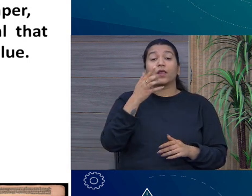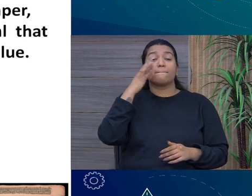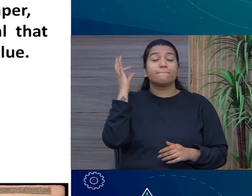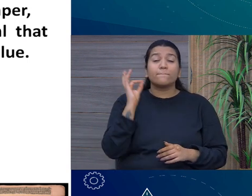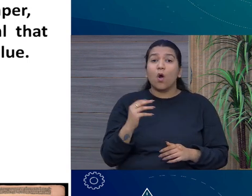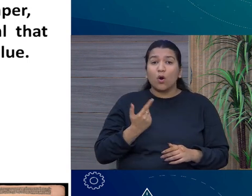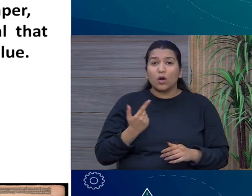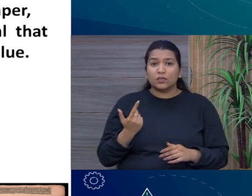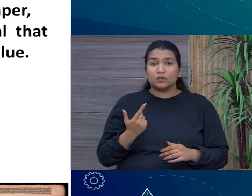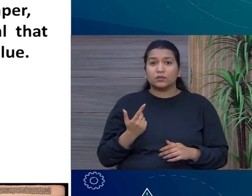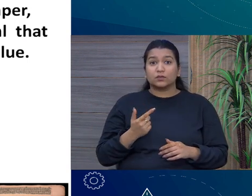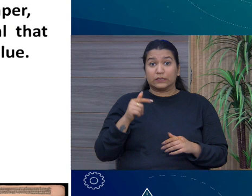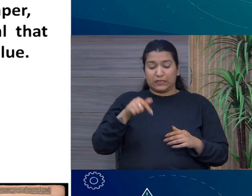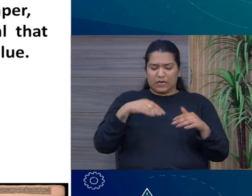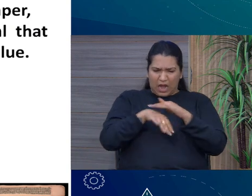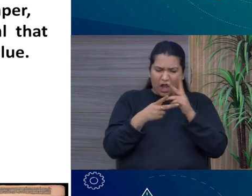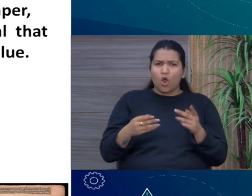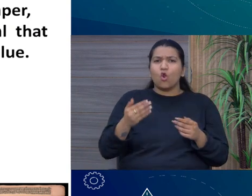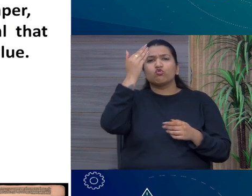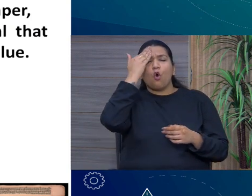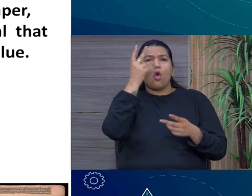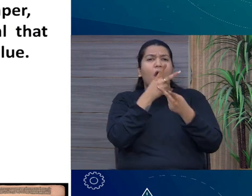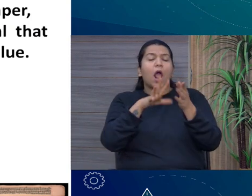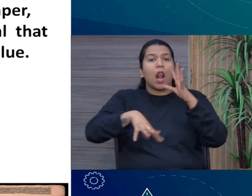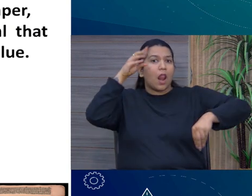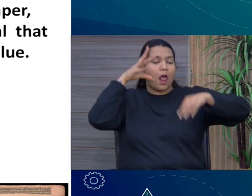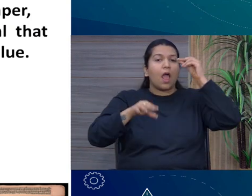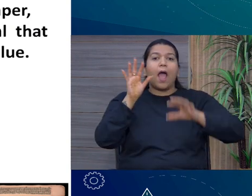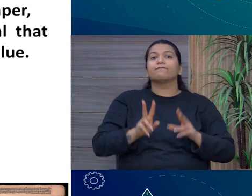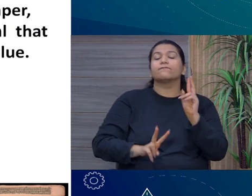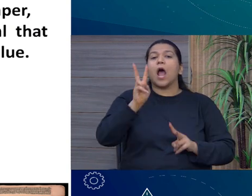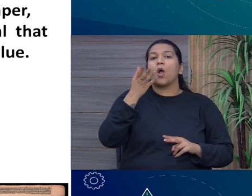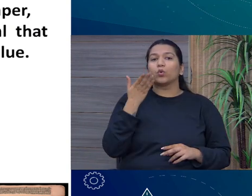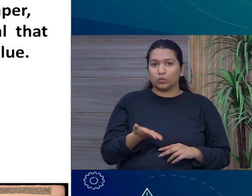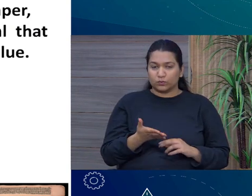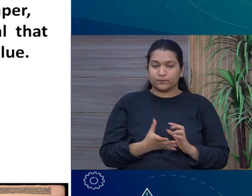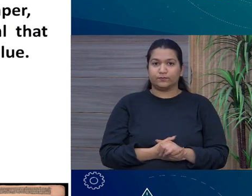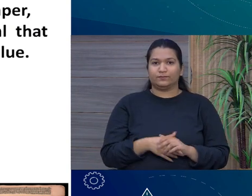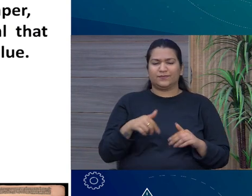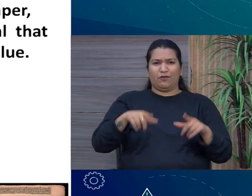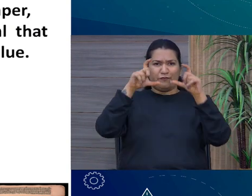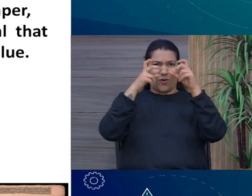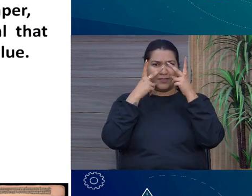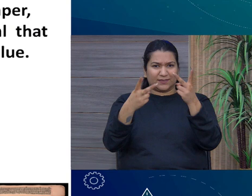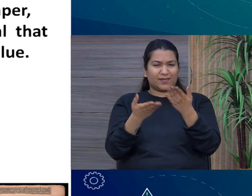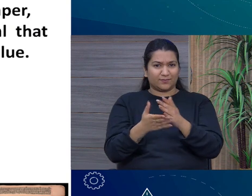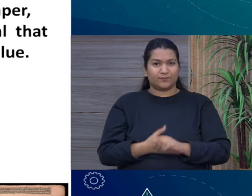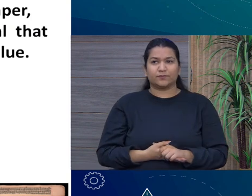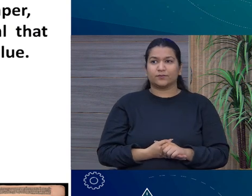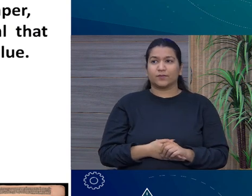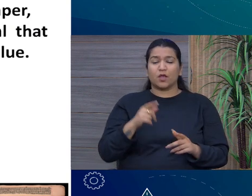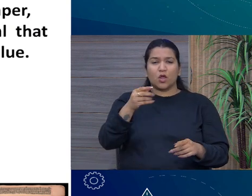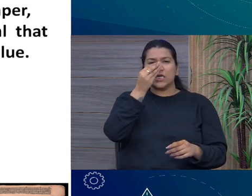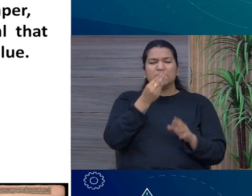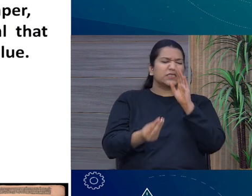पॉइंट होता है वो ये है कि उसमें कुछ ना कुछ नॉलेज कंटेंट आपके पास होना चाहिए। यहाँ पे एक इमेज आप देखेंगे नीचे, वो काफ़ी प्रिमिटिव